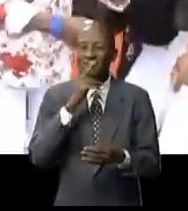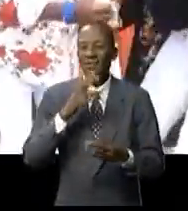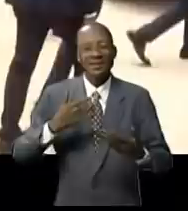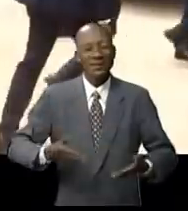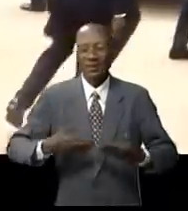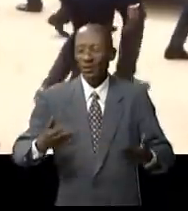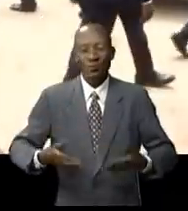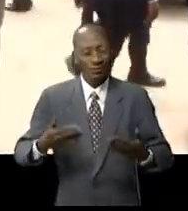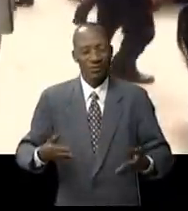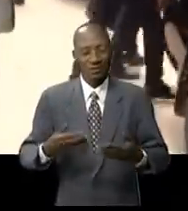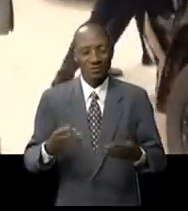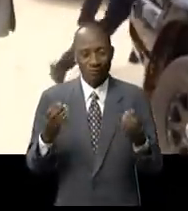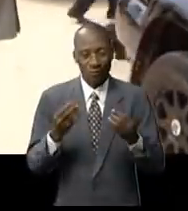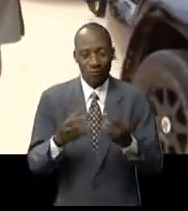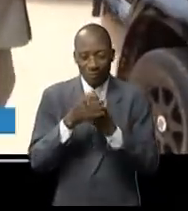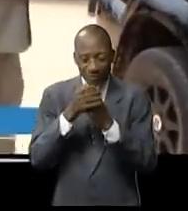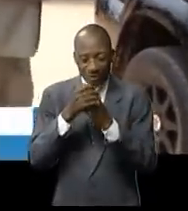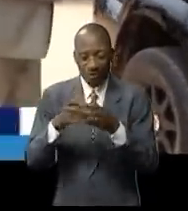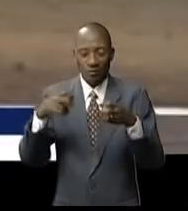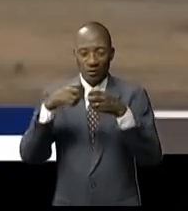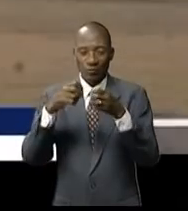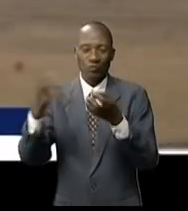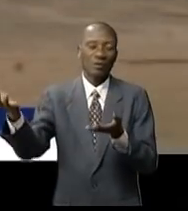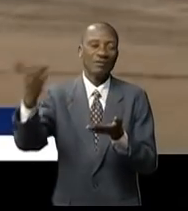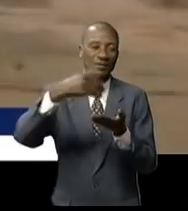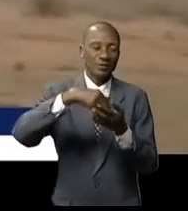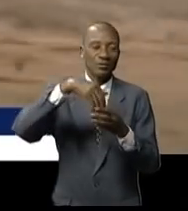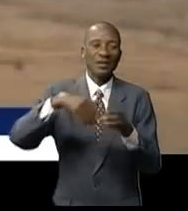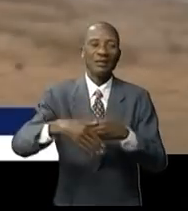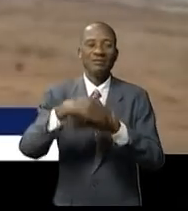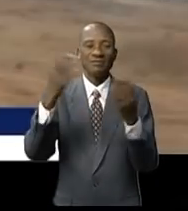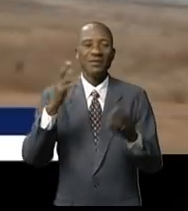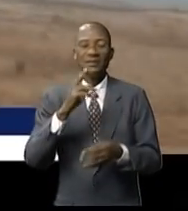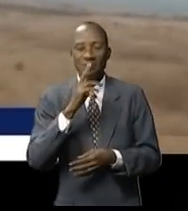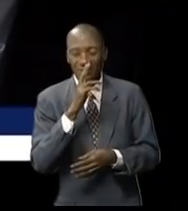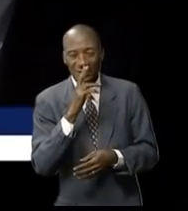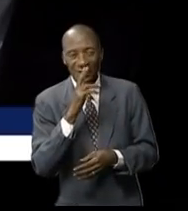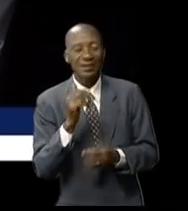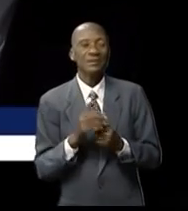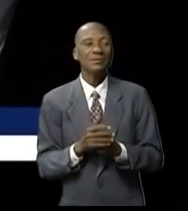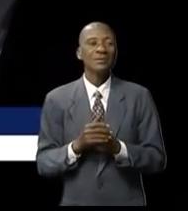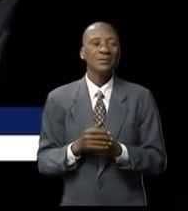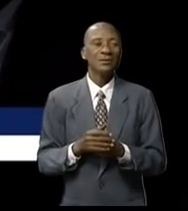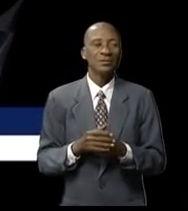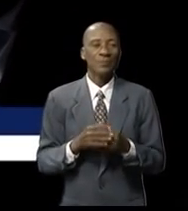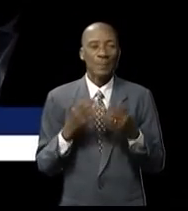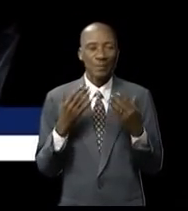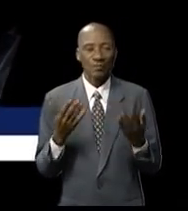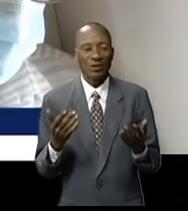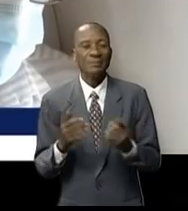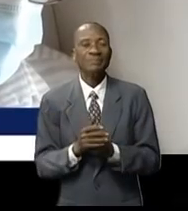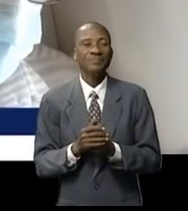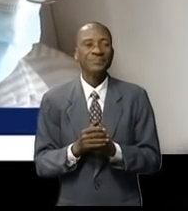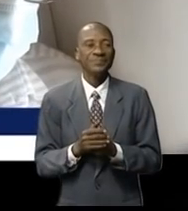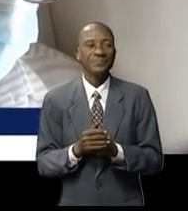politique ACO, qui l'ont considéré comme l'homme de la situation. Parti de Kinshasa le samedi en septembre dans l'avant-midi,